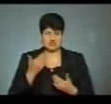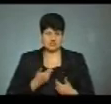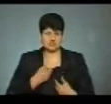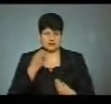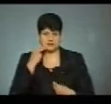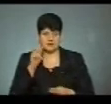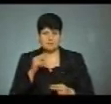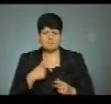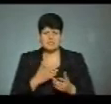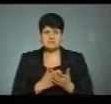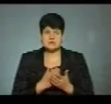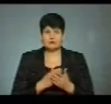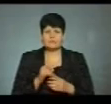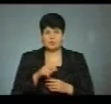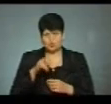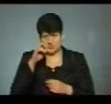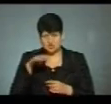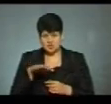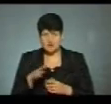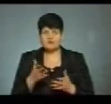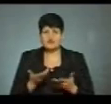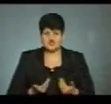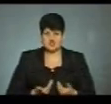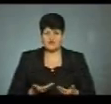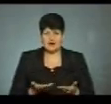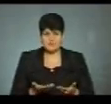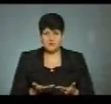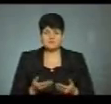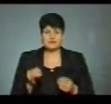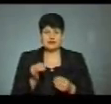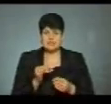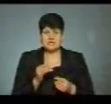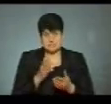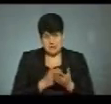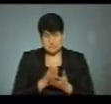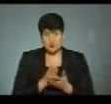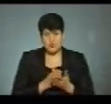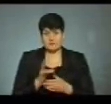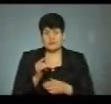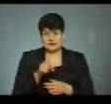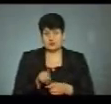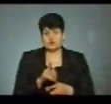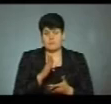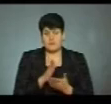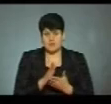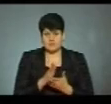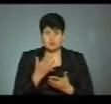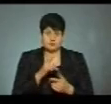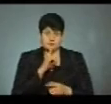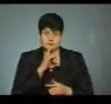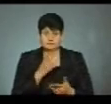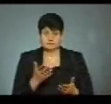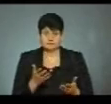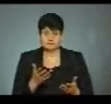Ми заслуговуємо на ту державу, в якій живемо, і, відповідно, заслуговуємо на все те, що маємо, якщо ми мовчимо.